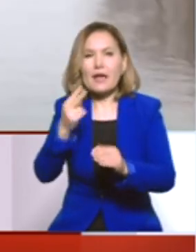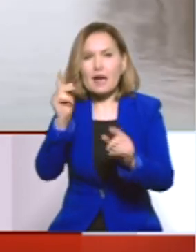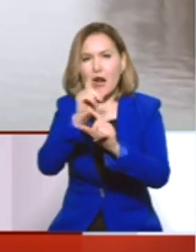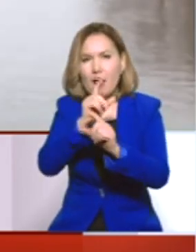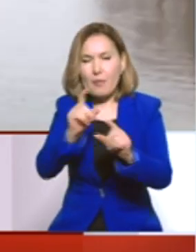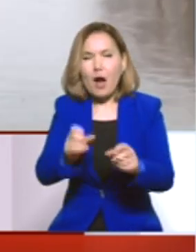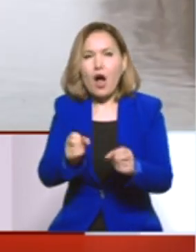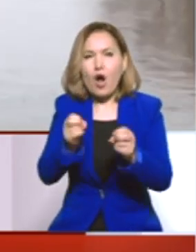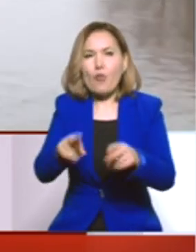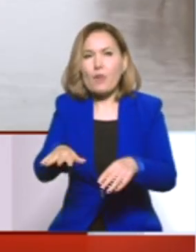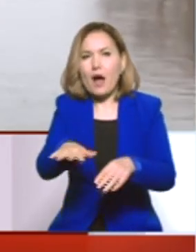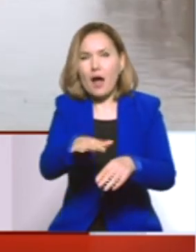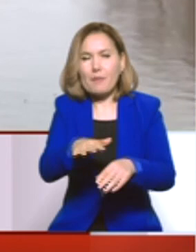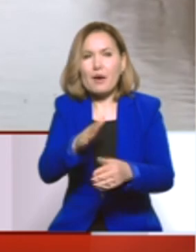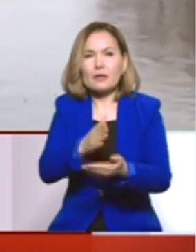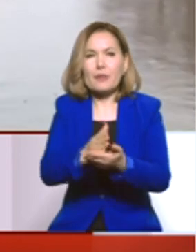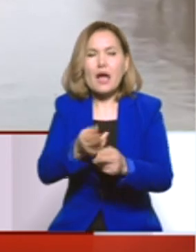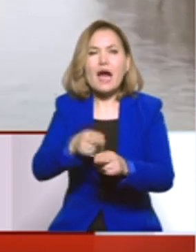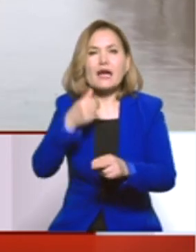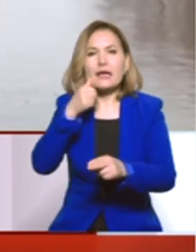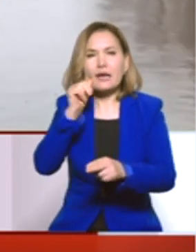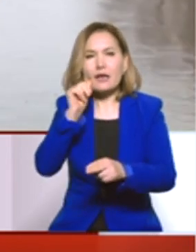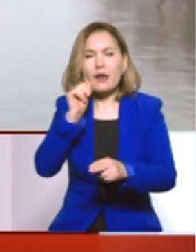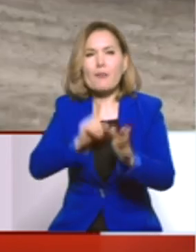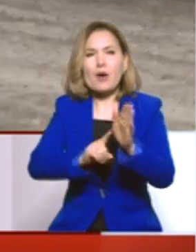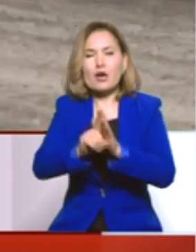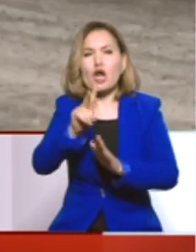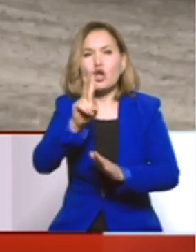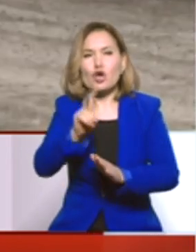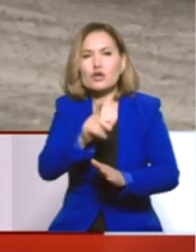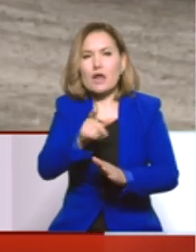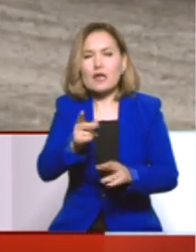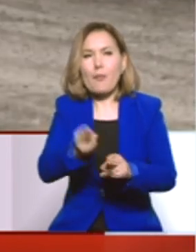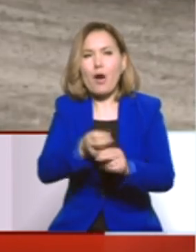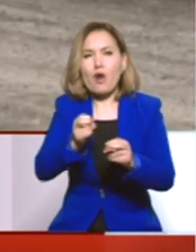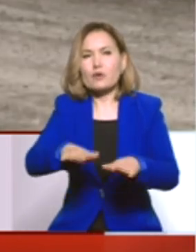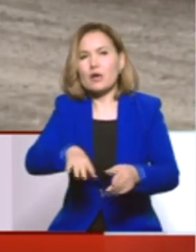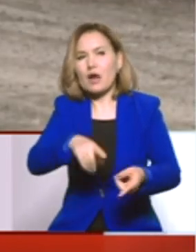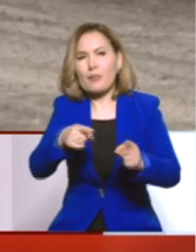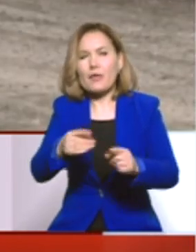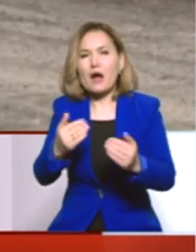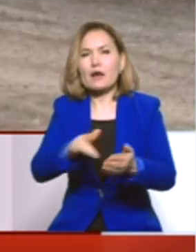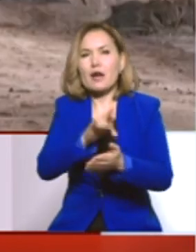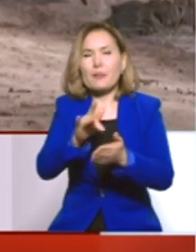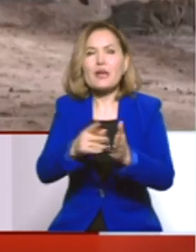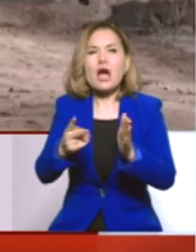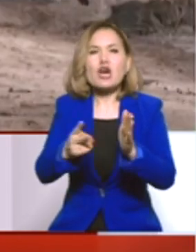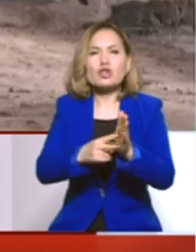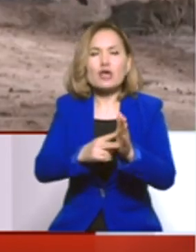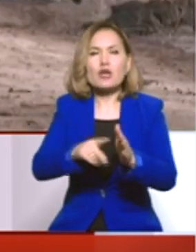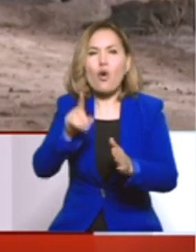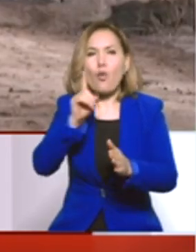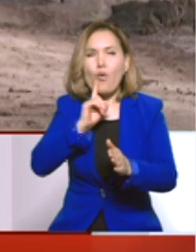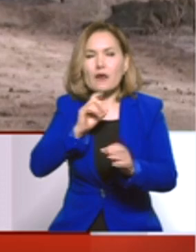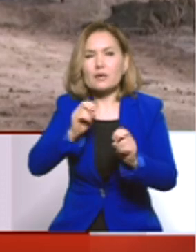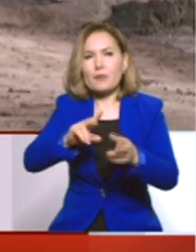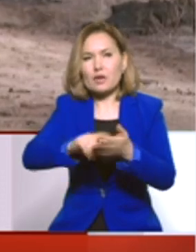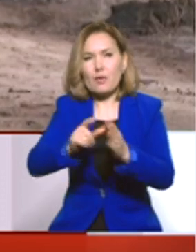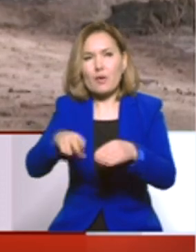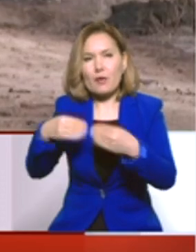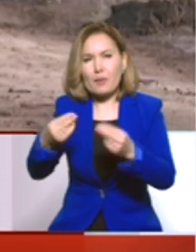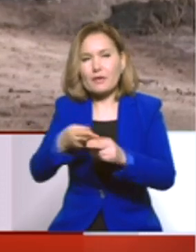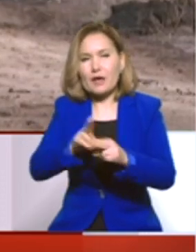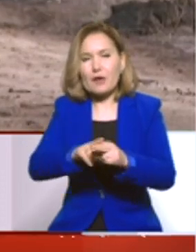ордасы қауіпті аймақта тұр. Кешелі бері 200-ден астам адам қауіпсіз жерге көшірілді. Қазір қалада 7 уақытша орналастыру пункті